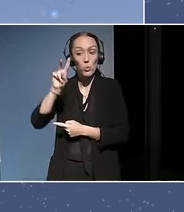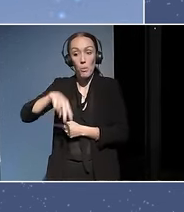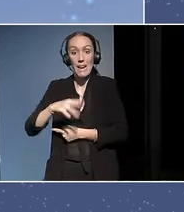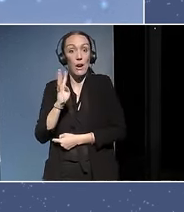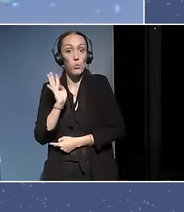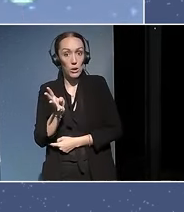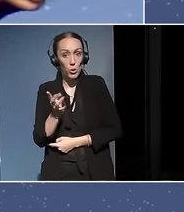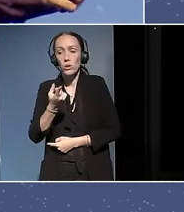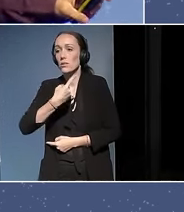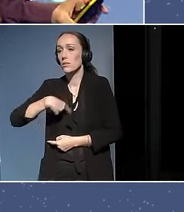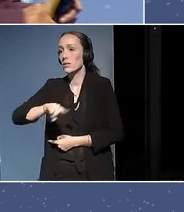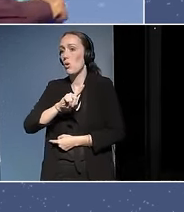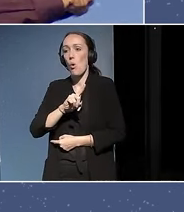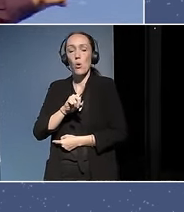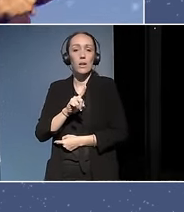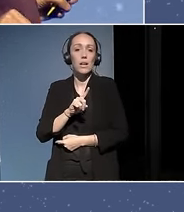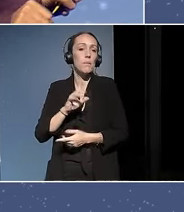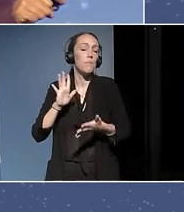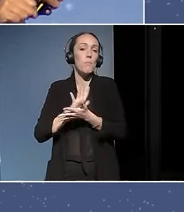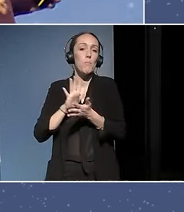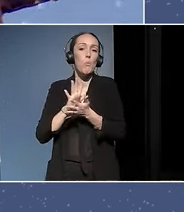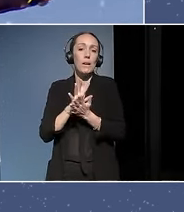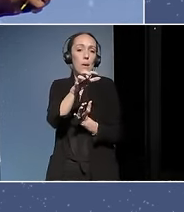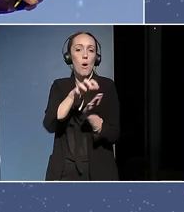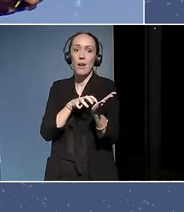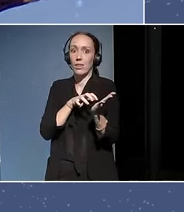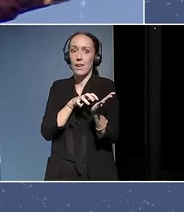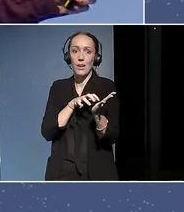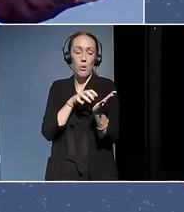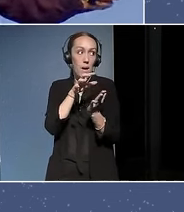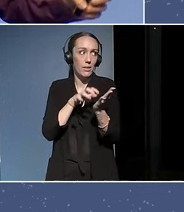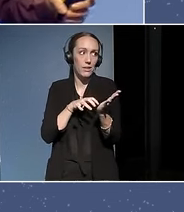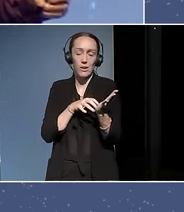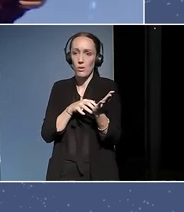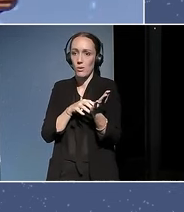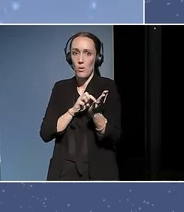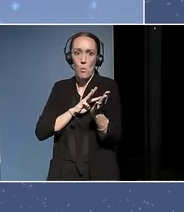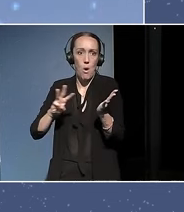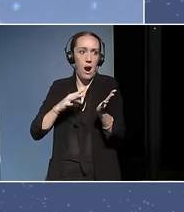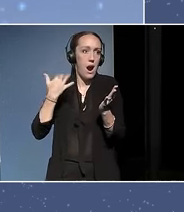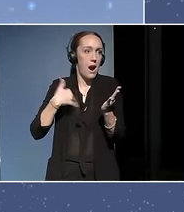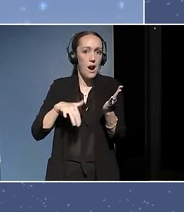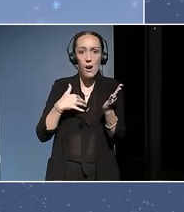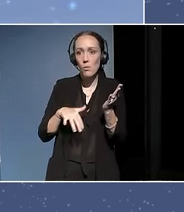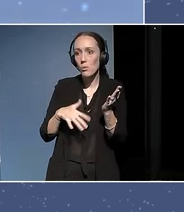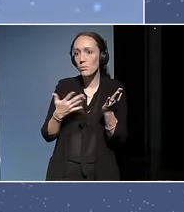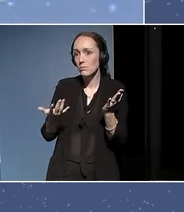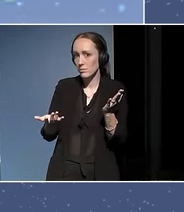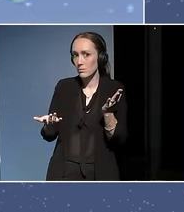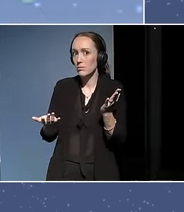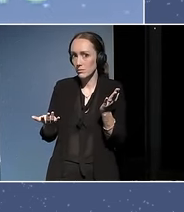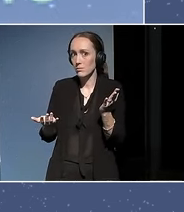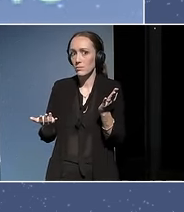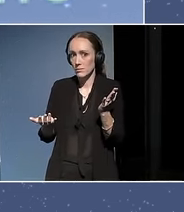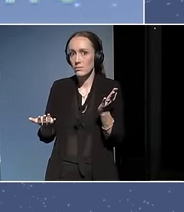un articolo che spacca il mondo No ma veramente perché è